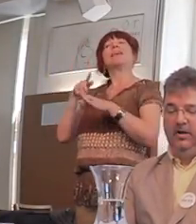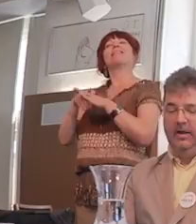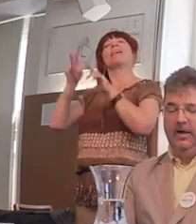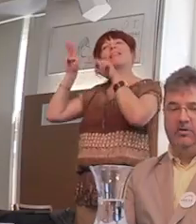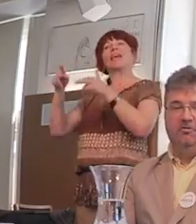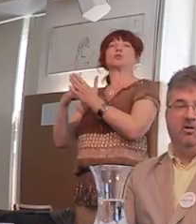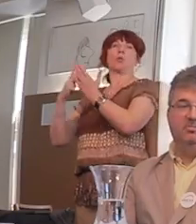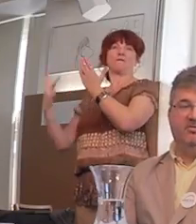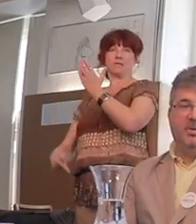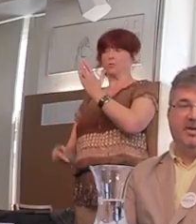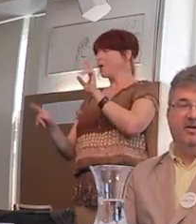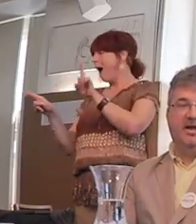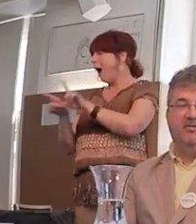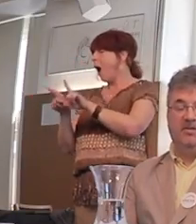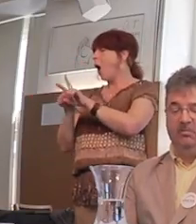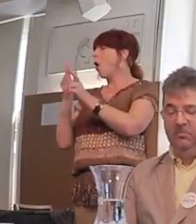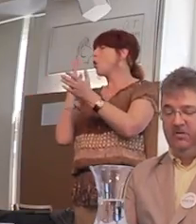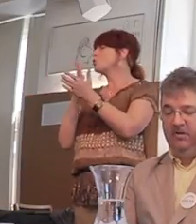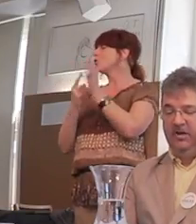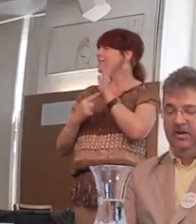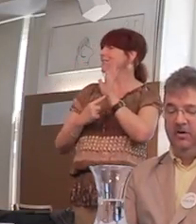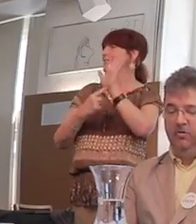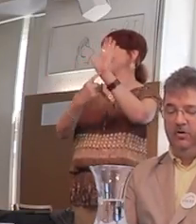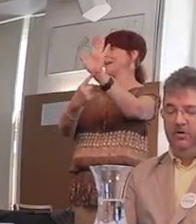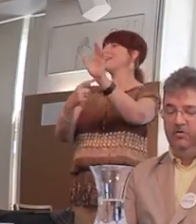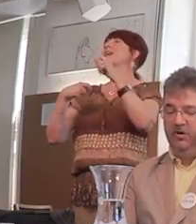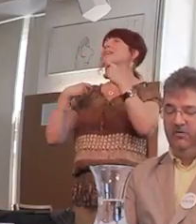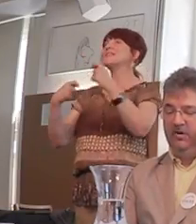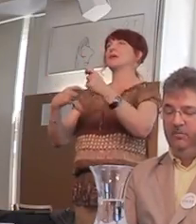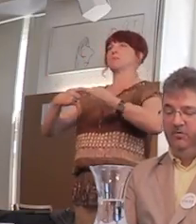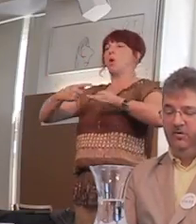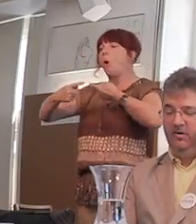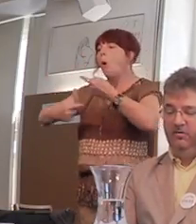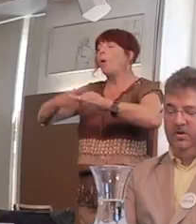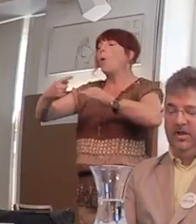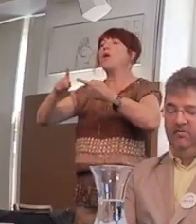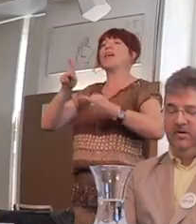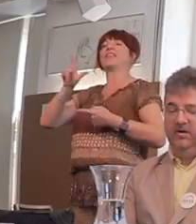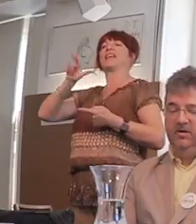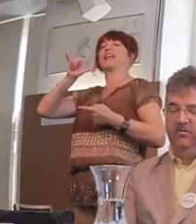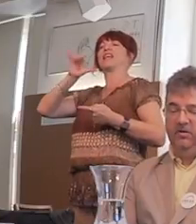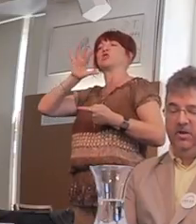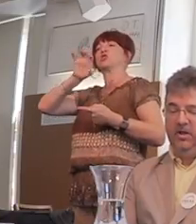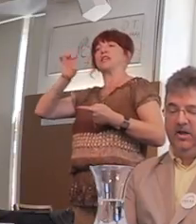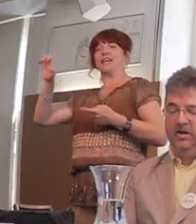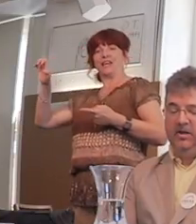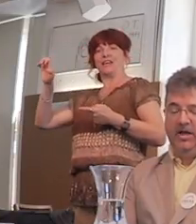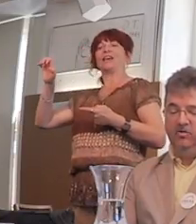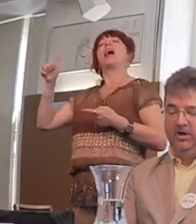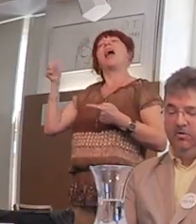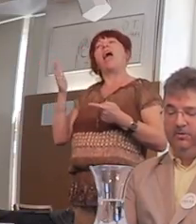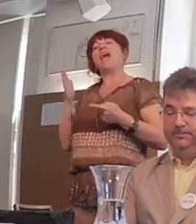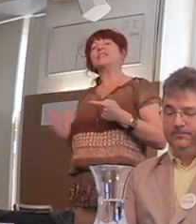UN-Behindertenrechtskonvention hat darauf aufmerksam gemacht, dass es eben diese gängigen Rollenklischees gibt, mit einseitiger